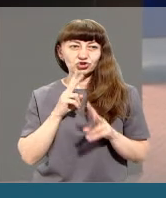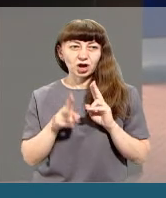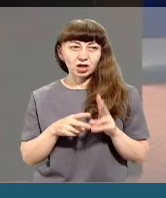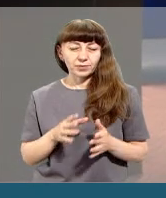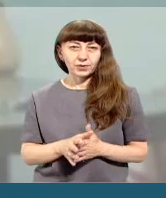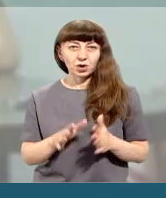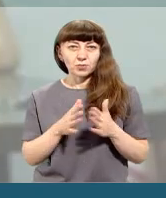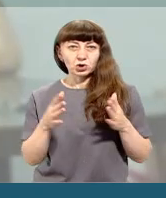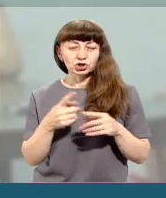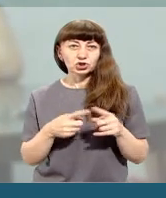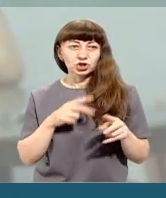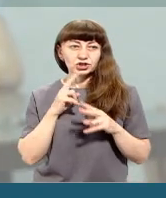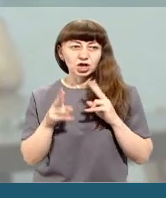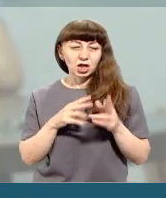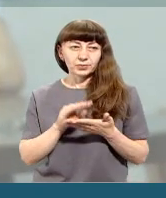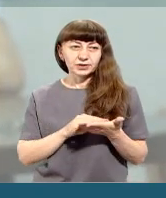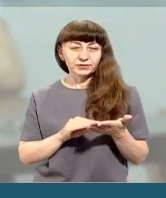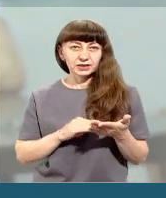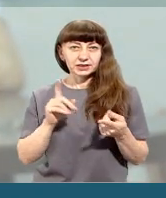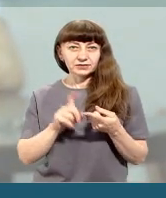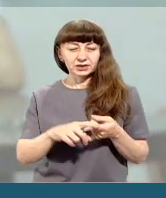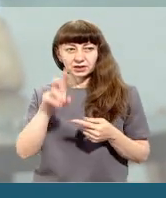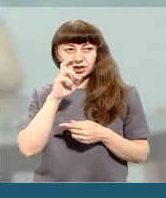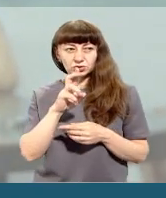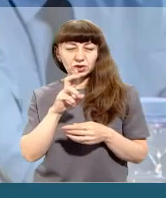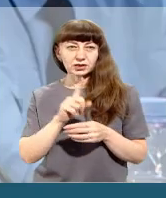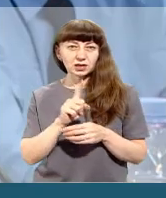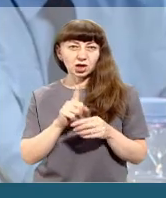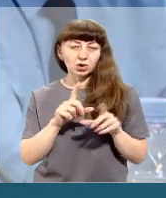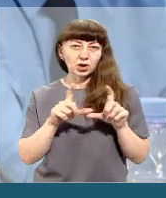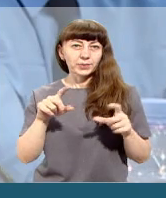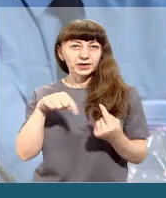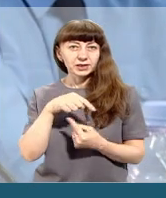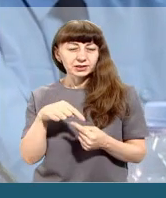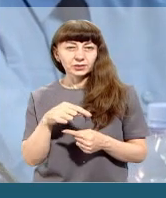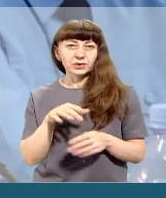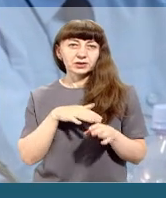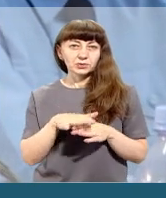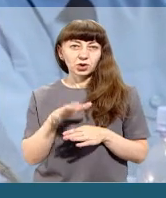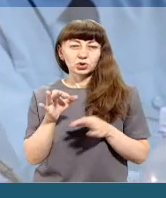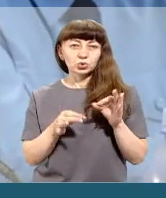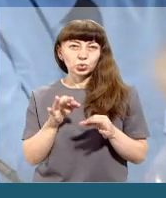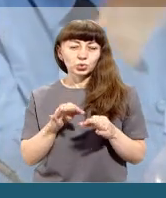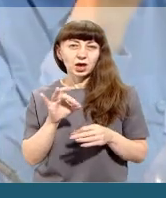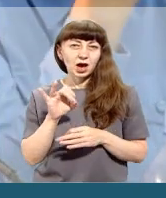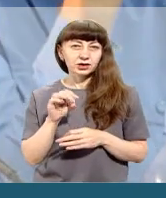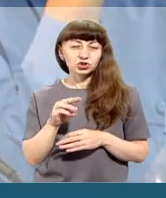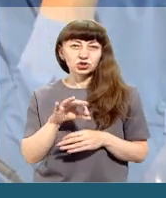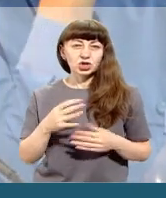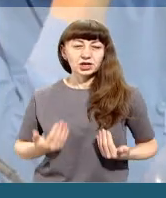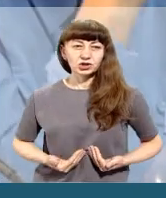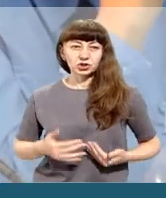обращений. В основном поступившие заявления касались государственных доходов, предпринимательства, исполнения судебных актов, жилищного фонда